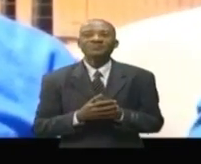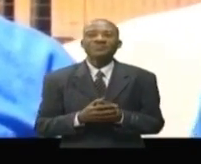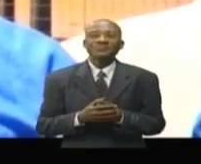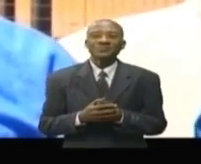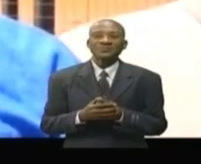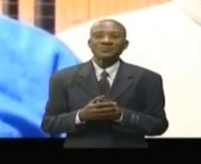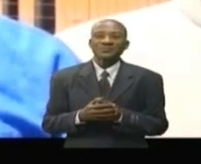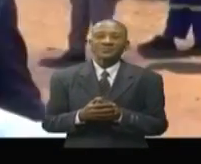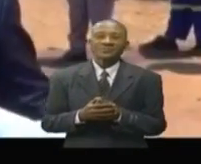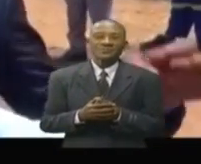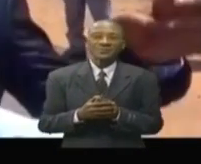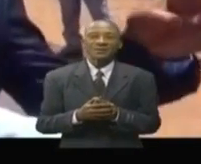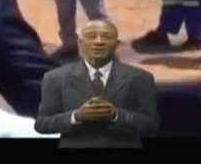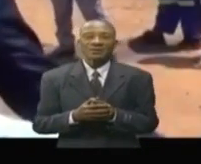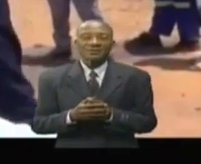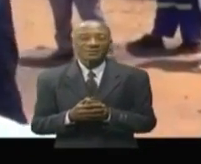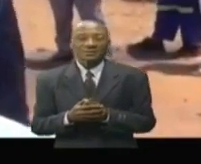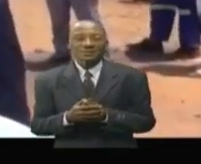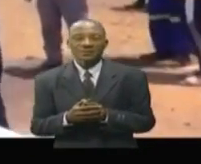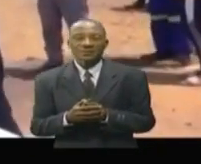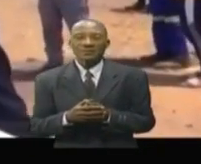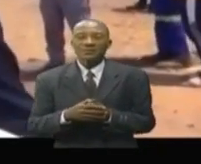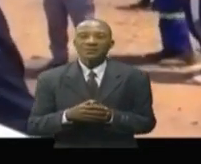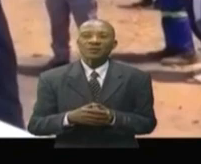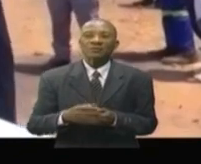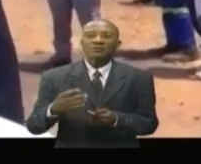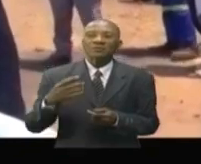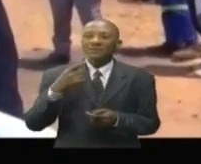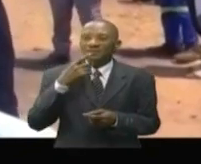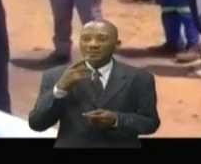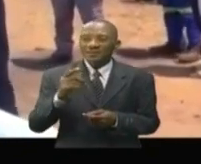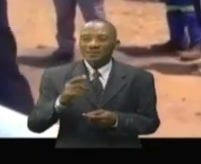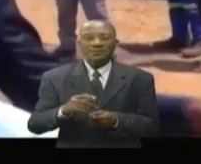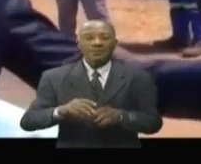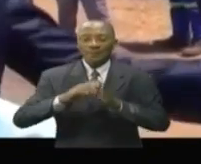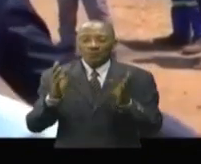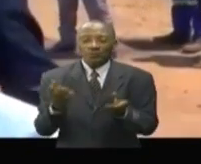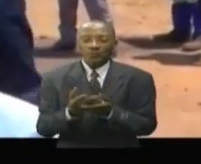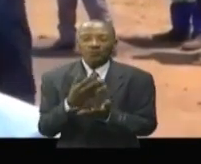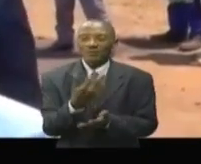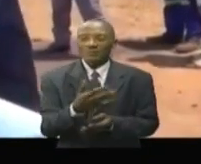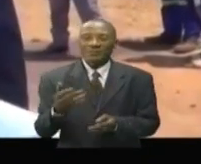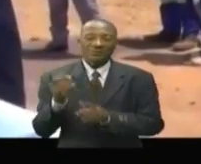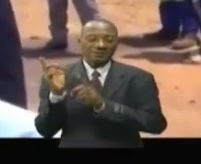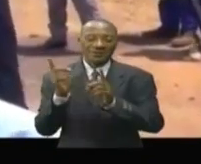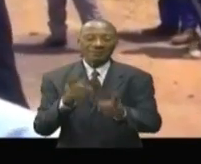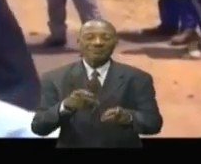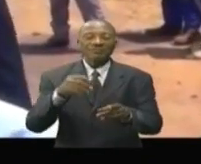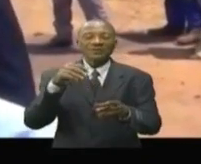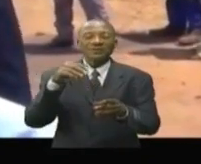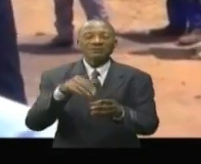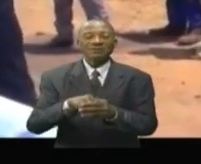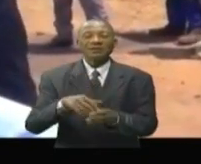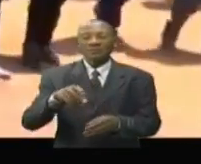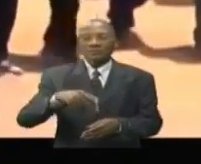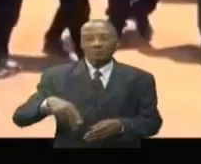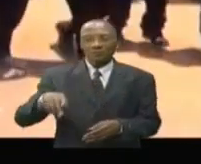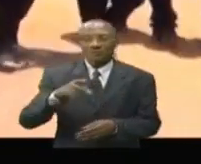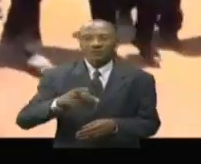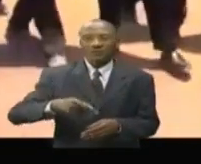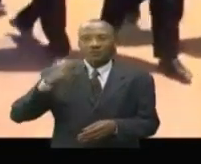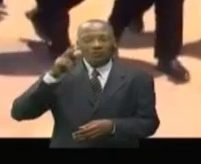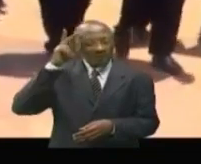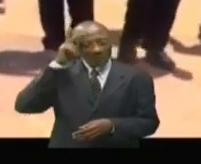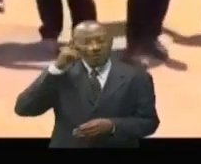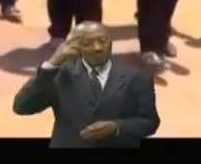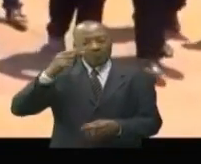bien facilité que les engins puissent descendre sur Kasenga pour pouvoir commencer les travaux de la réfection de la route. Pour le gouverneur Jacques